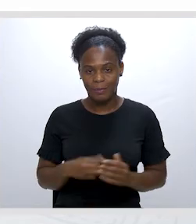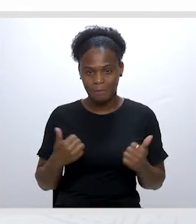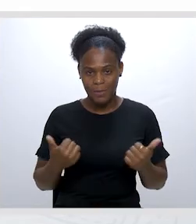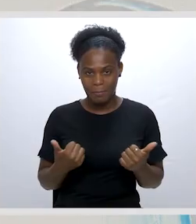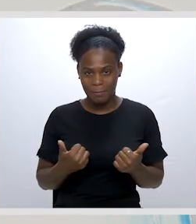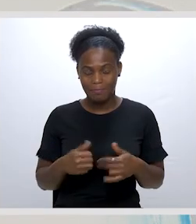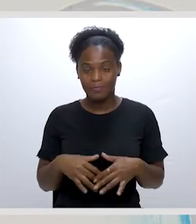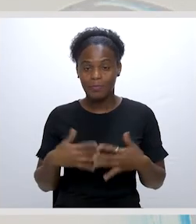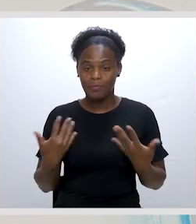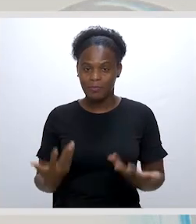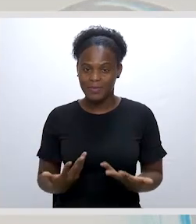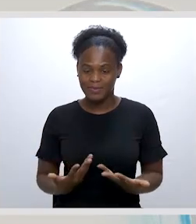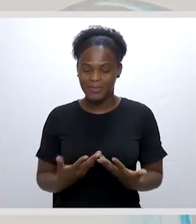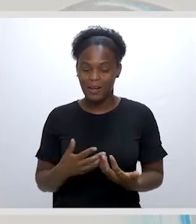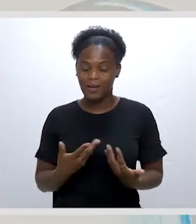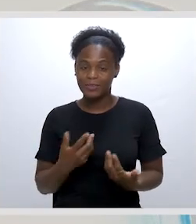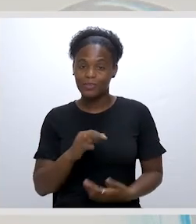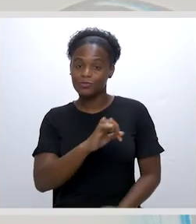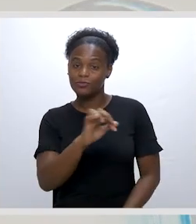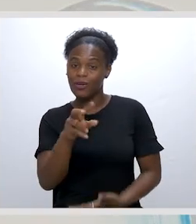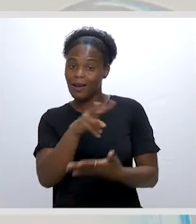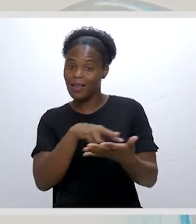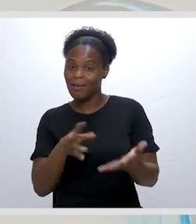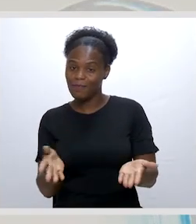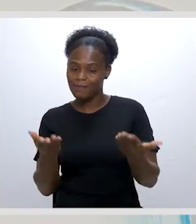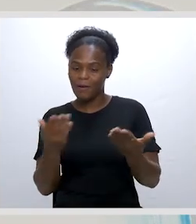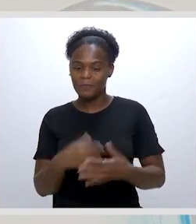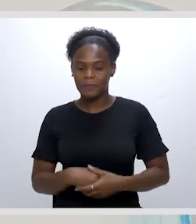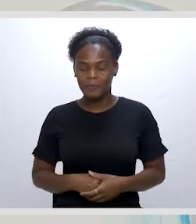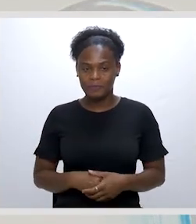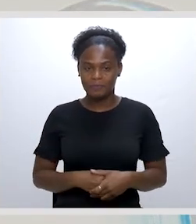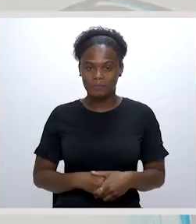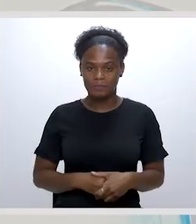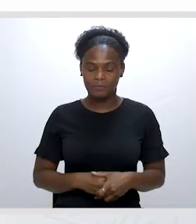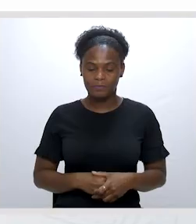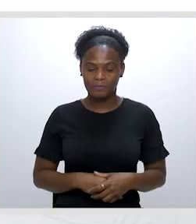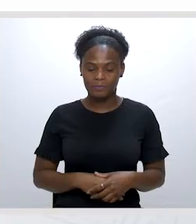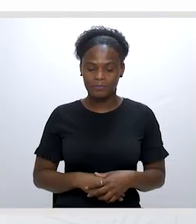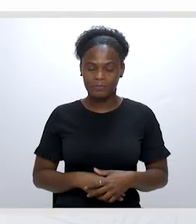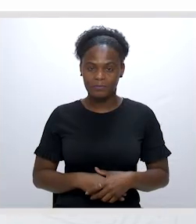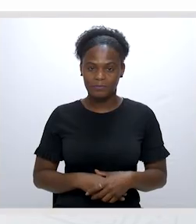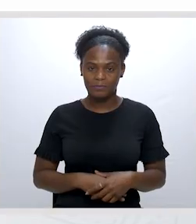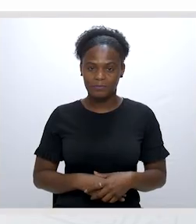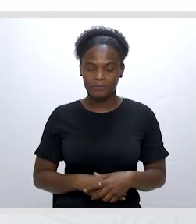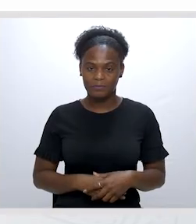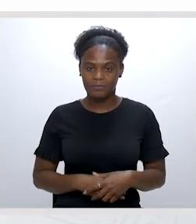Très bien. Maintenant, c'est à vous de lire. On y va.